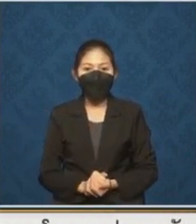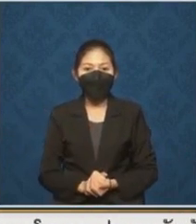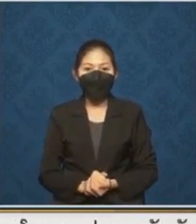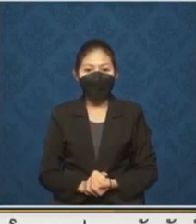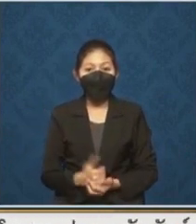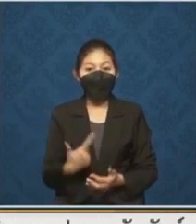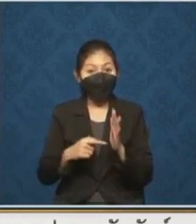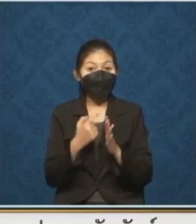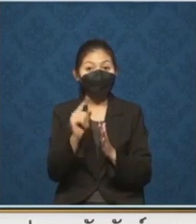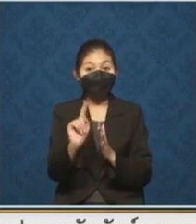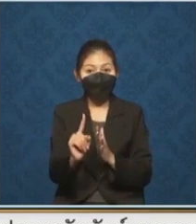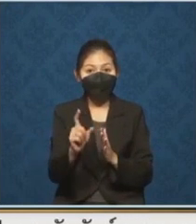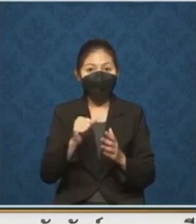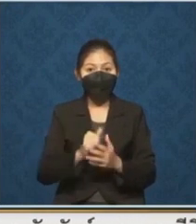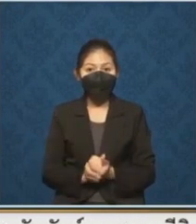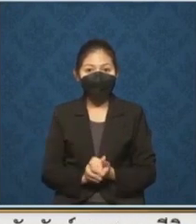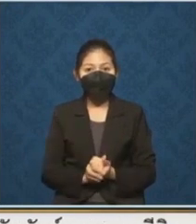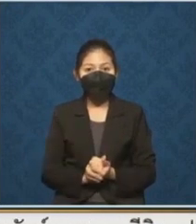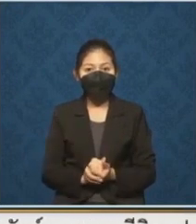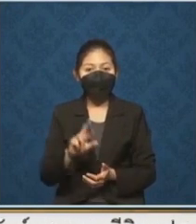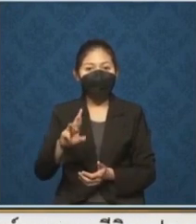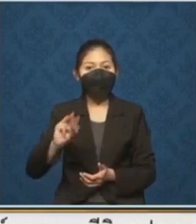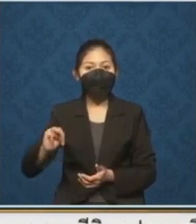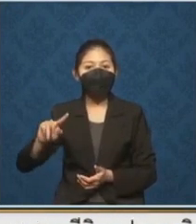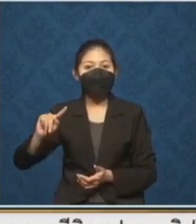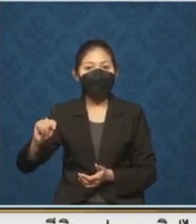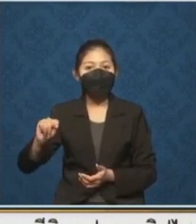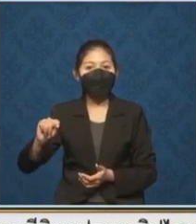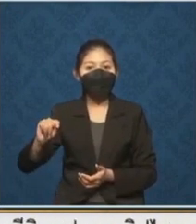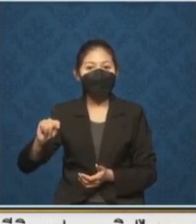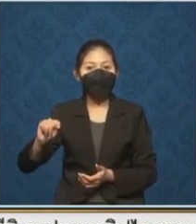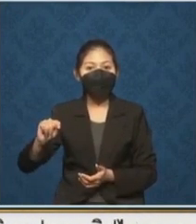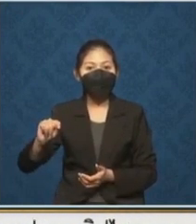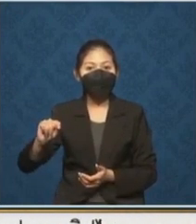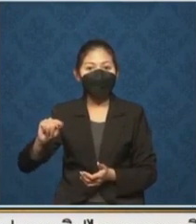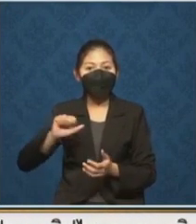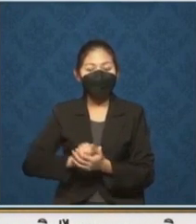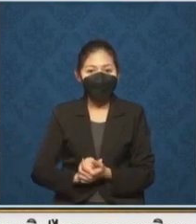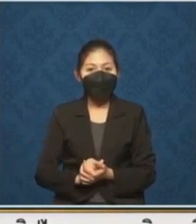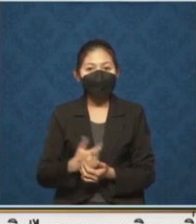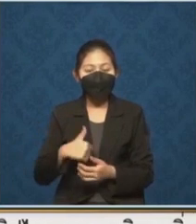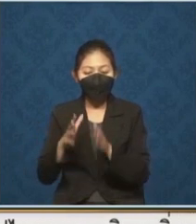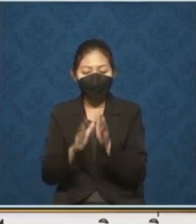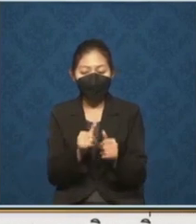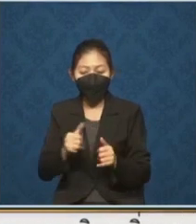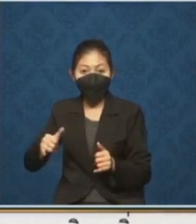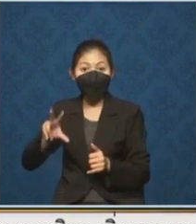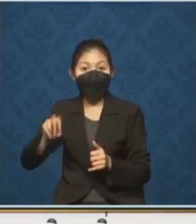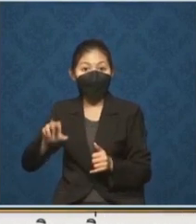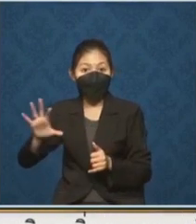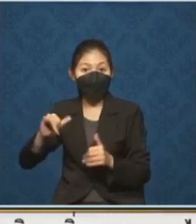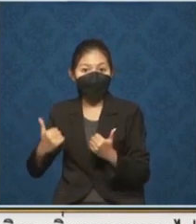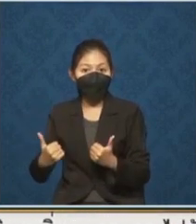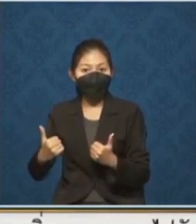เป็จดเริ่มต้น ดันั้น คณะร้จีคือในทางรับหนูมี 35 คนตอนนี้ไม่ถึง